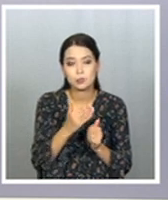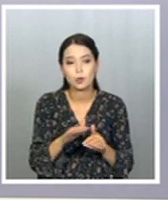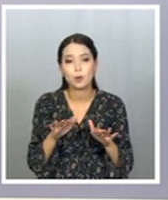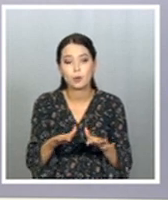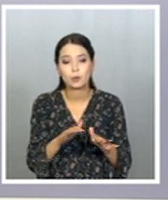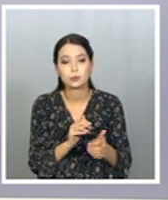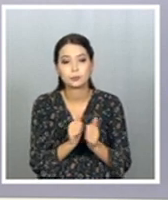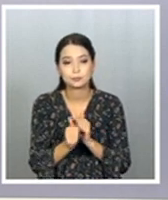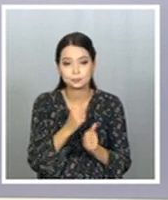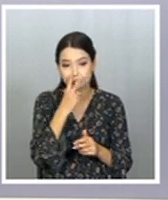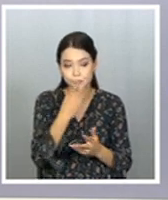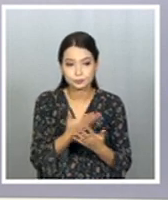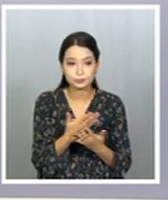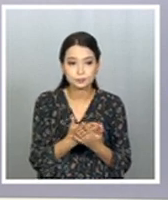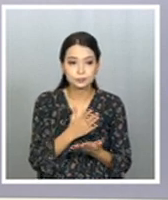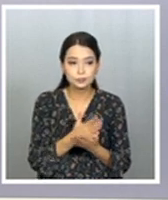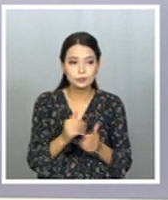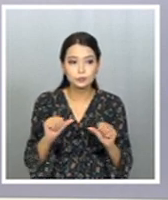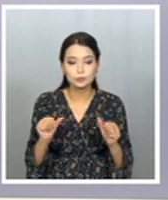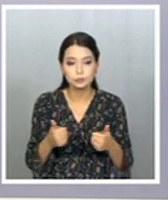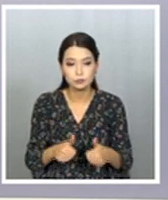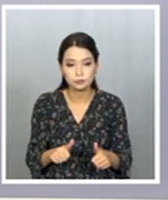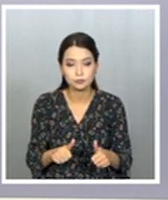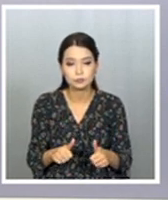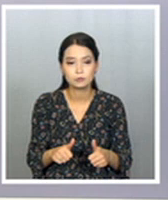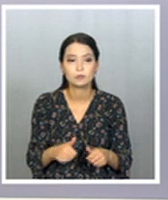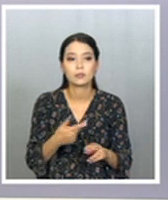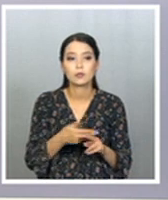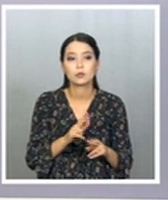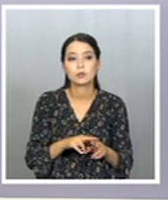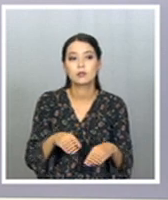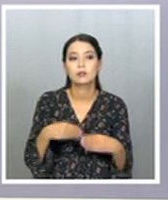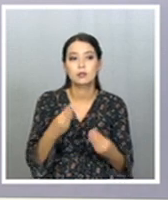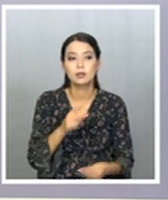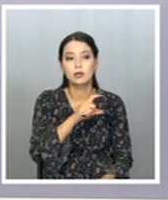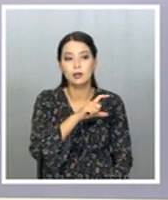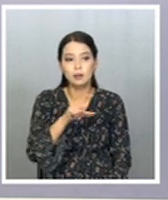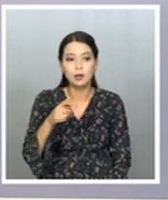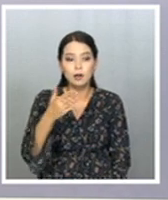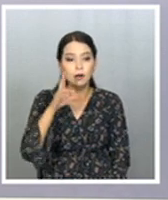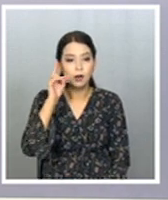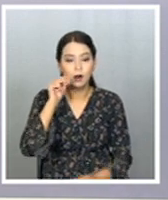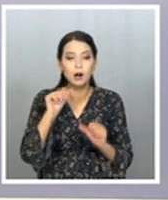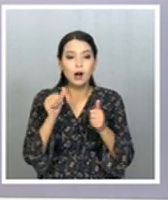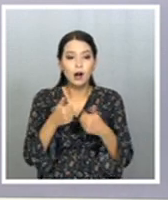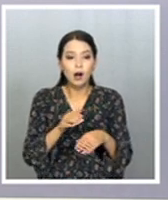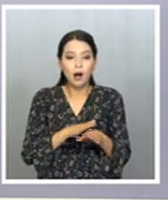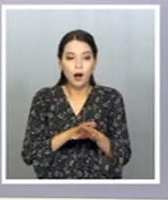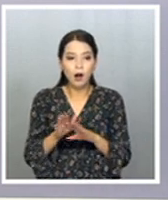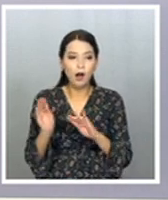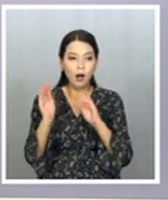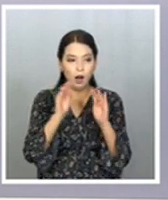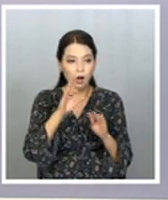теру формулаларын барлығын қолданады екеміз. Яғни, берілген өрнекте барлығын формула арқылы жазып шығайық.